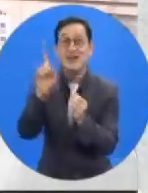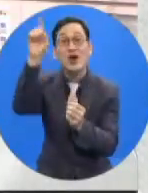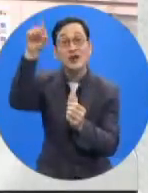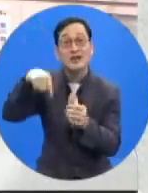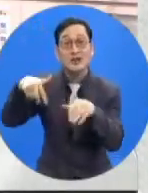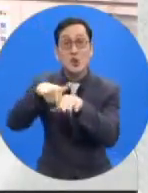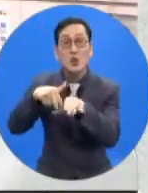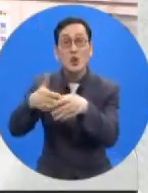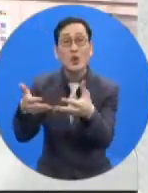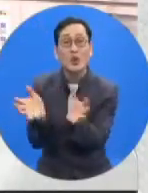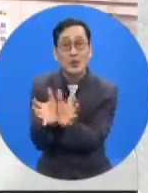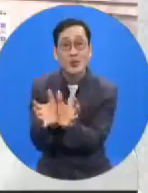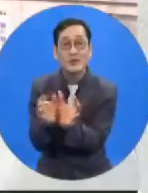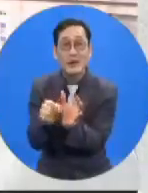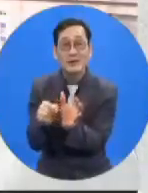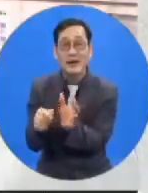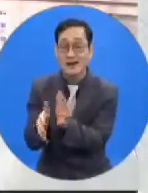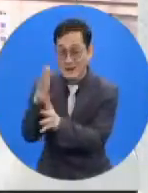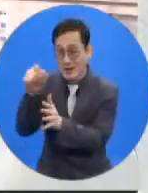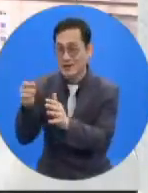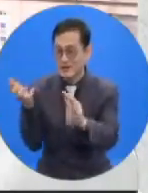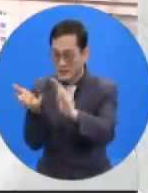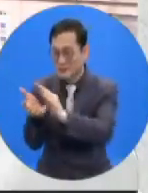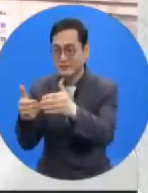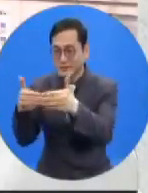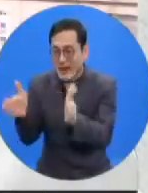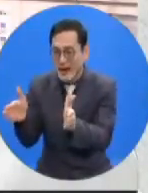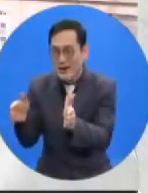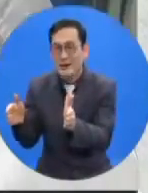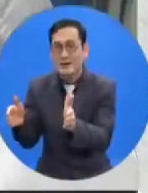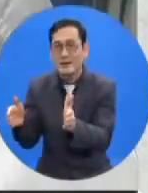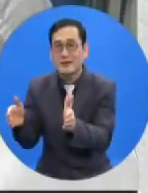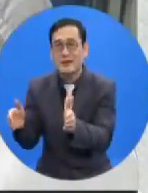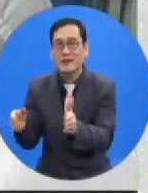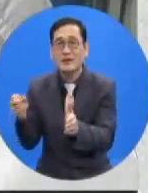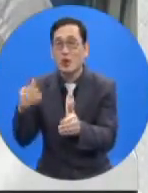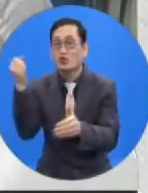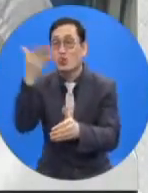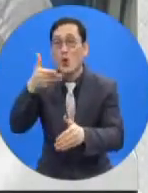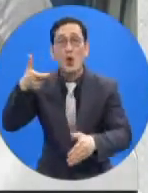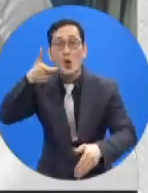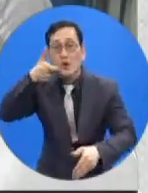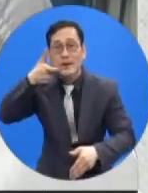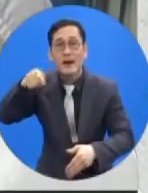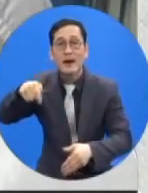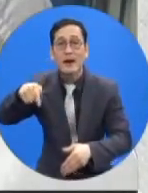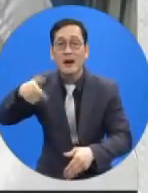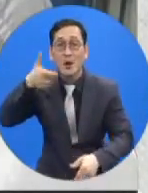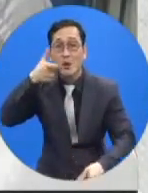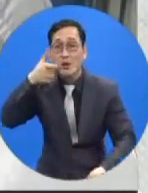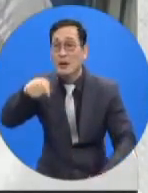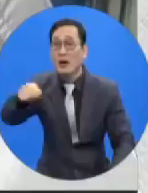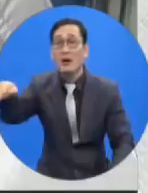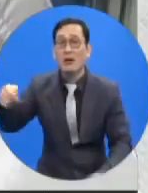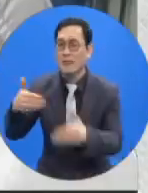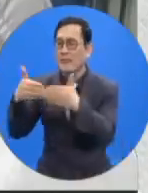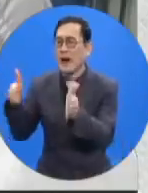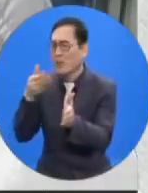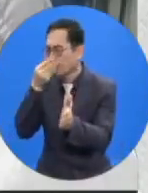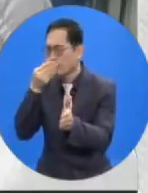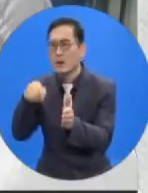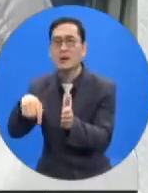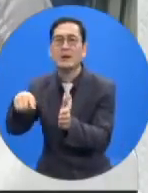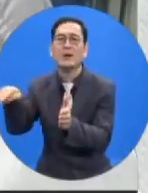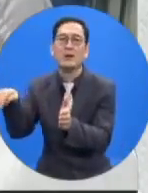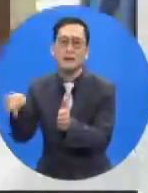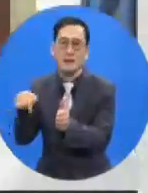불호 콜센터도 마찬가지고요. 이런 환경들이 복합적으로 작용을 해 있고. 특히 종업원들이 수시로 서로 다른